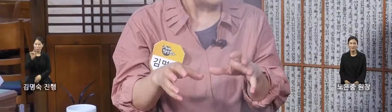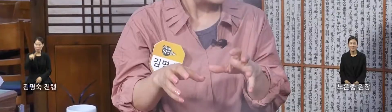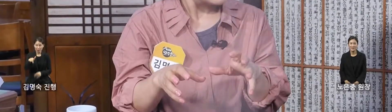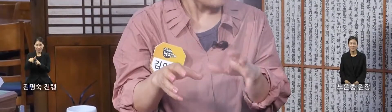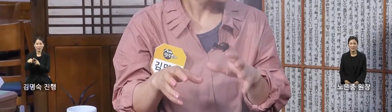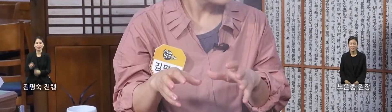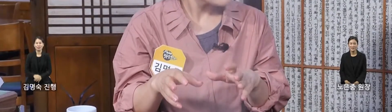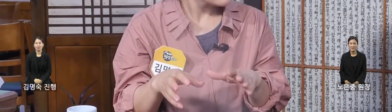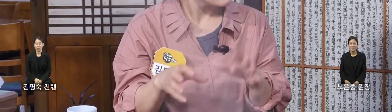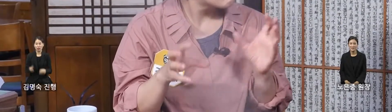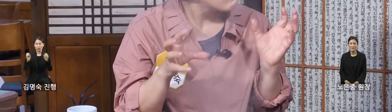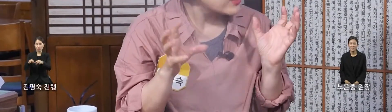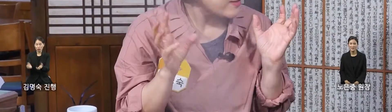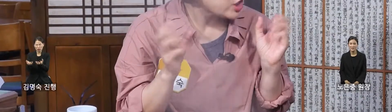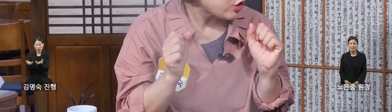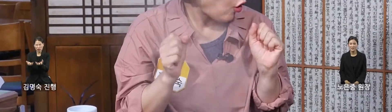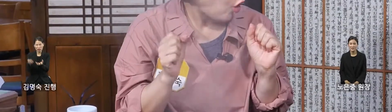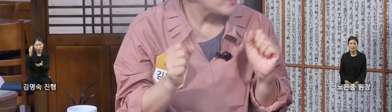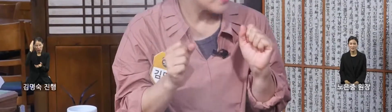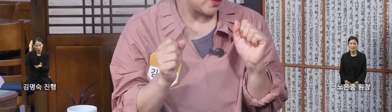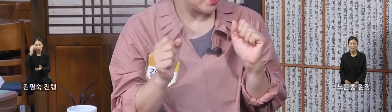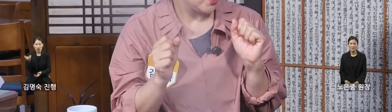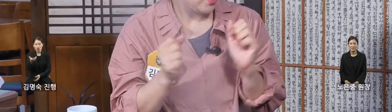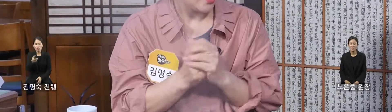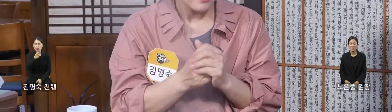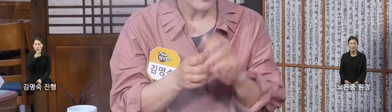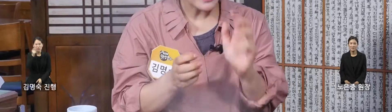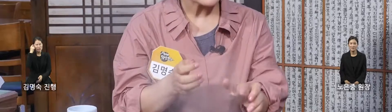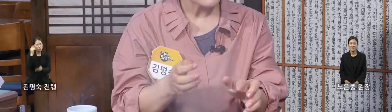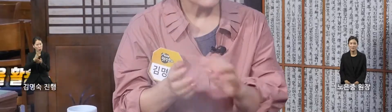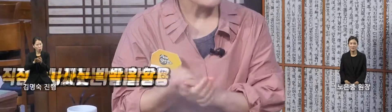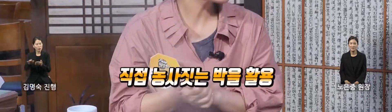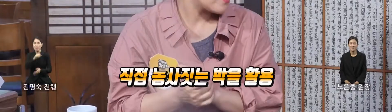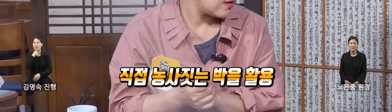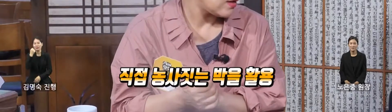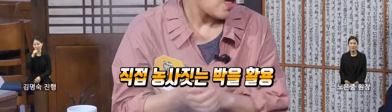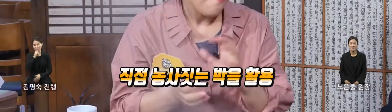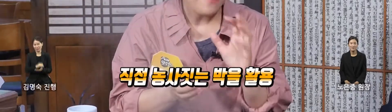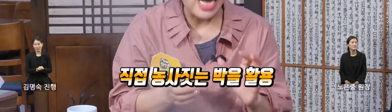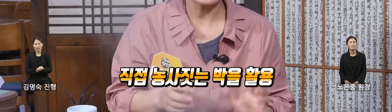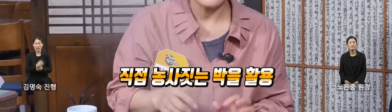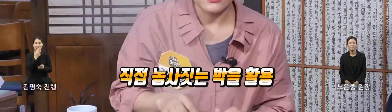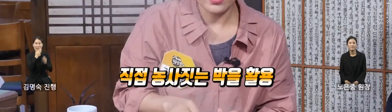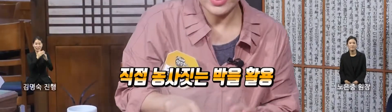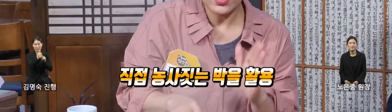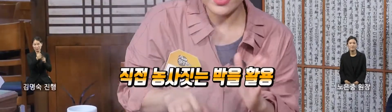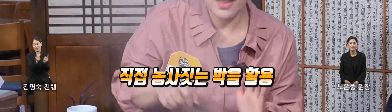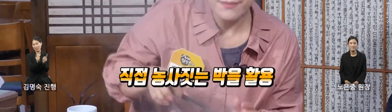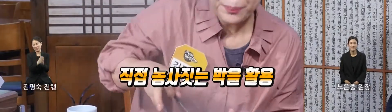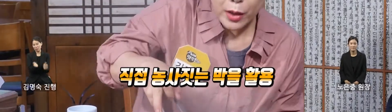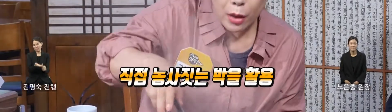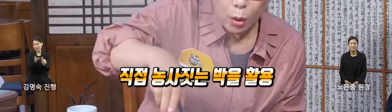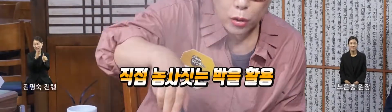것보다 네, 넣어서 끓였을 때 그 국물이 되게 시원해지는. 예. 그래서 사장님이 또 농사지은 예. 박을 또